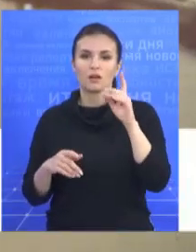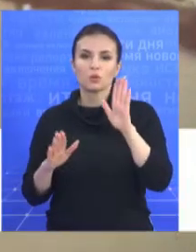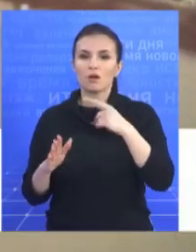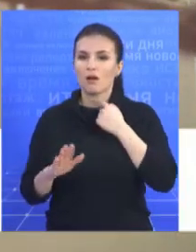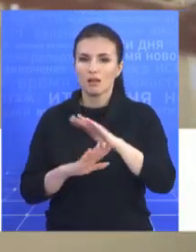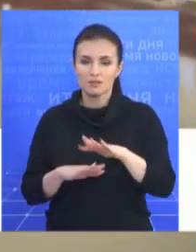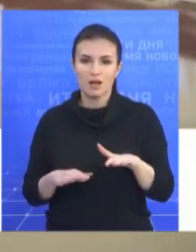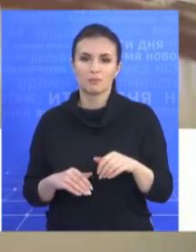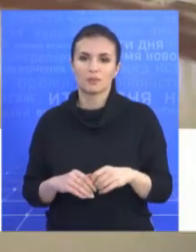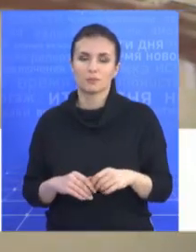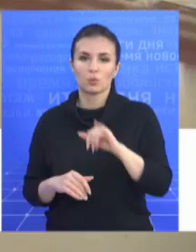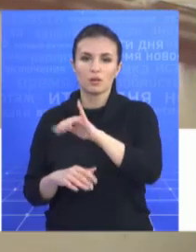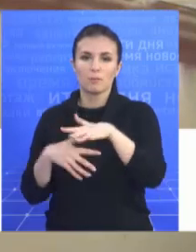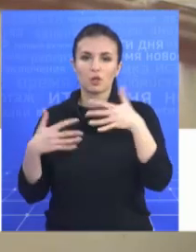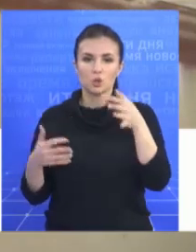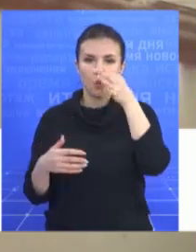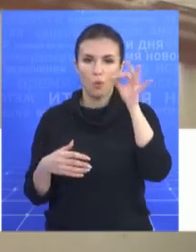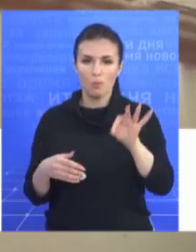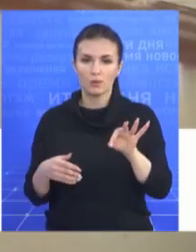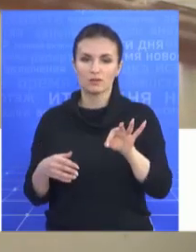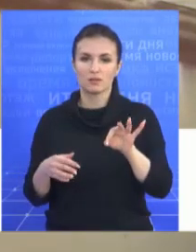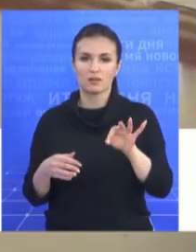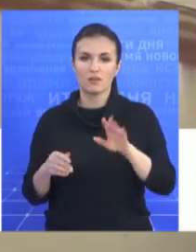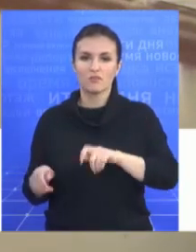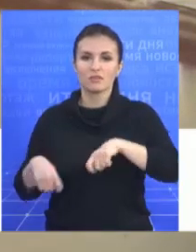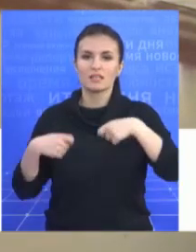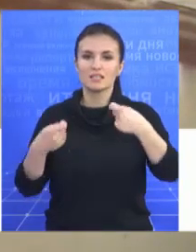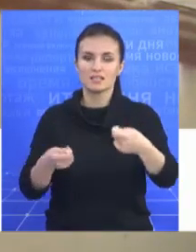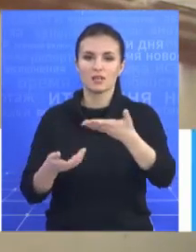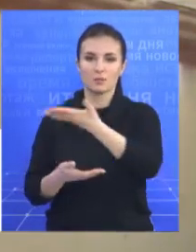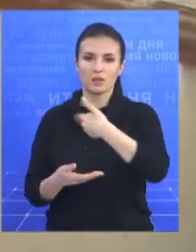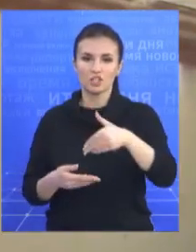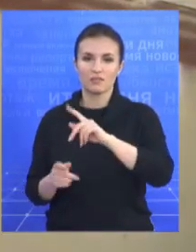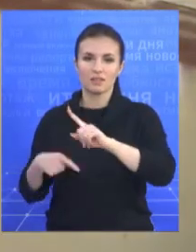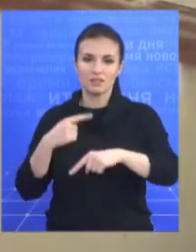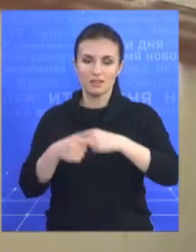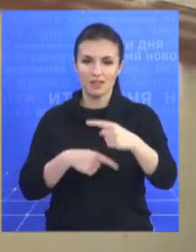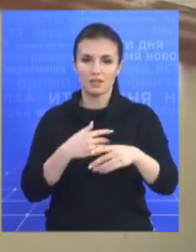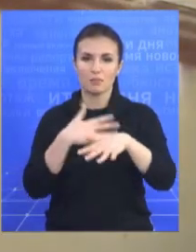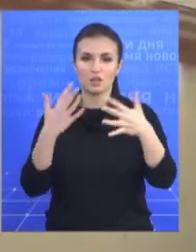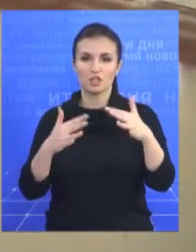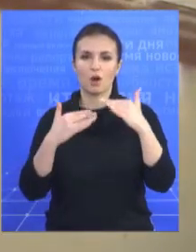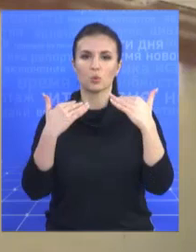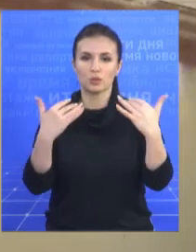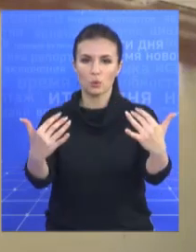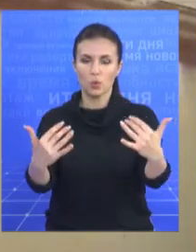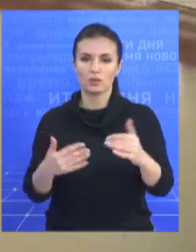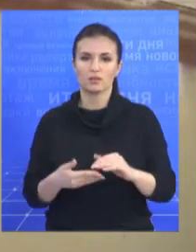душой. У них большой опыт в донесении нашего наследия, да, до больших